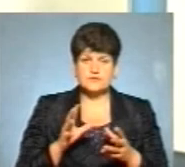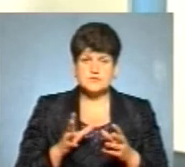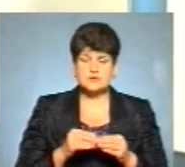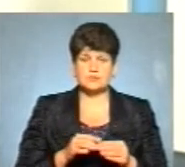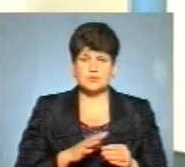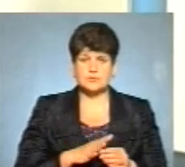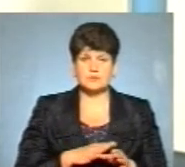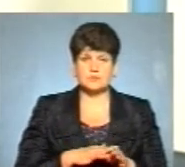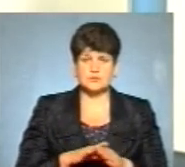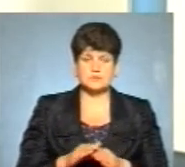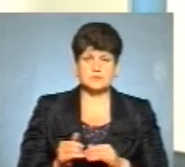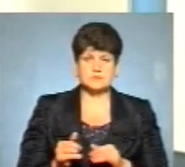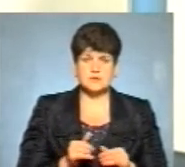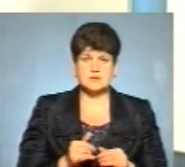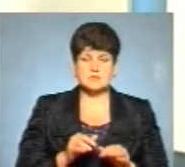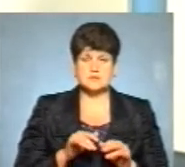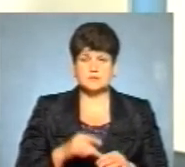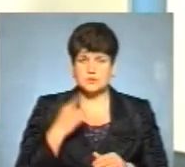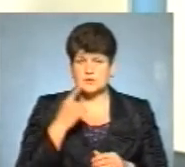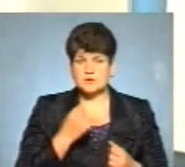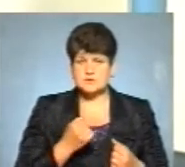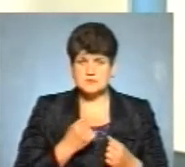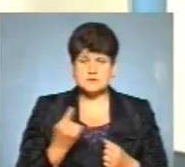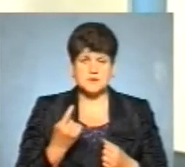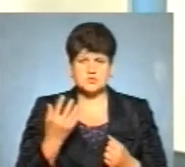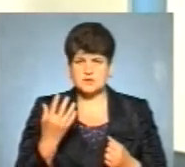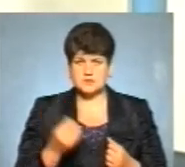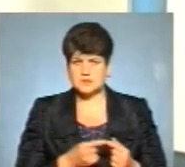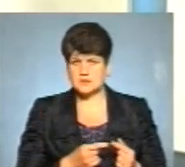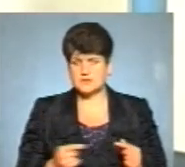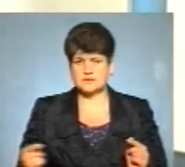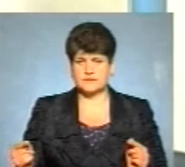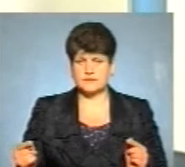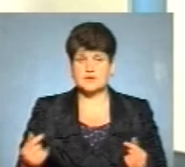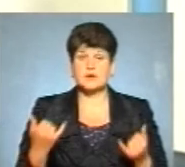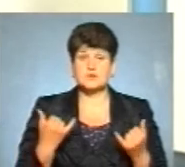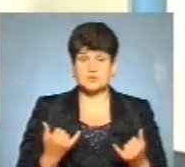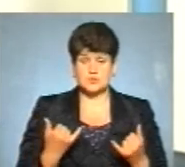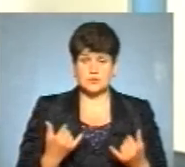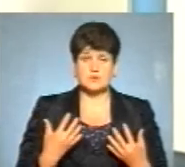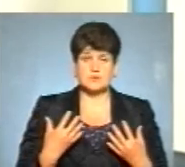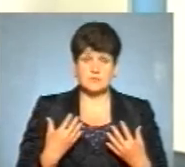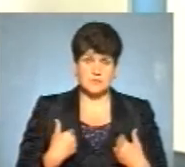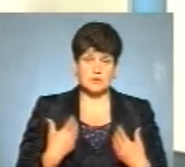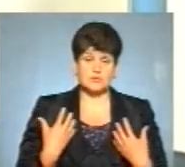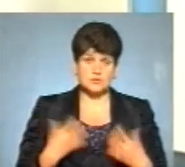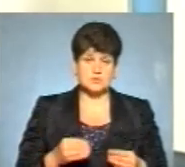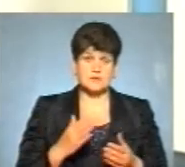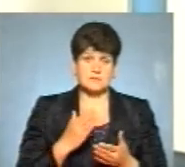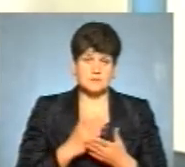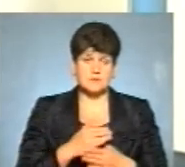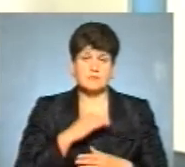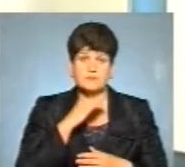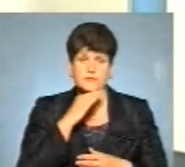достатньо забезпечена засобами індивідуального захисту від перших днів. І на сьогодні ми вже маємо таке